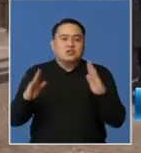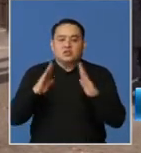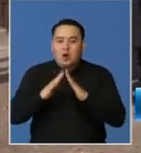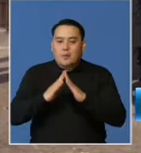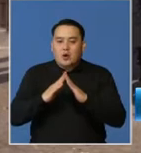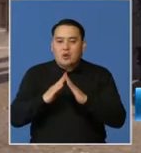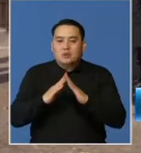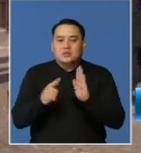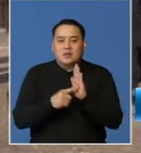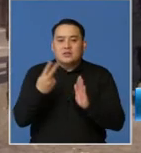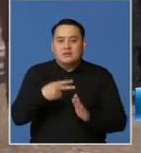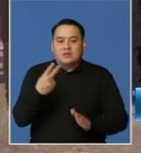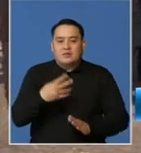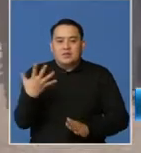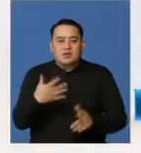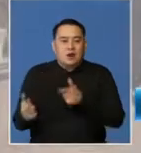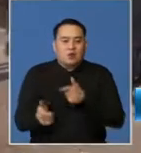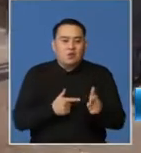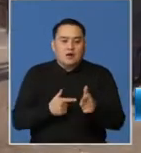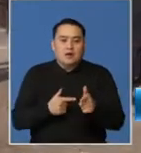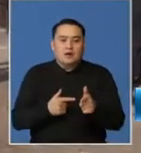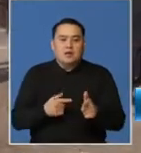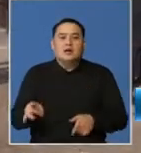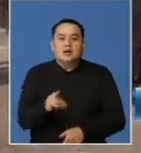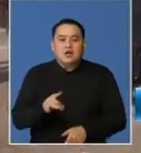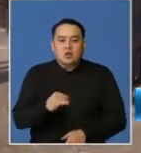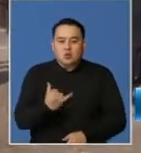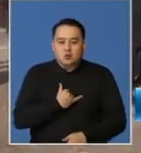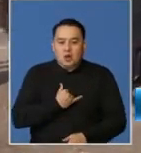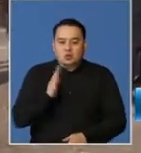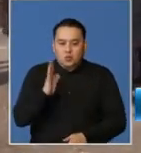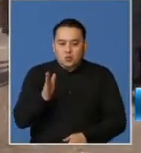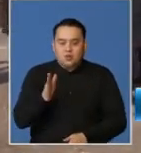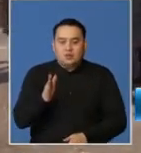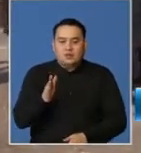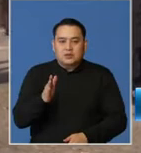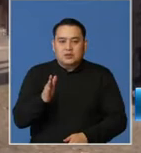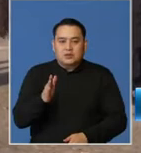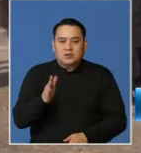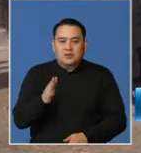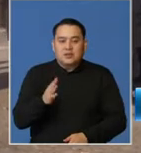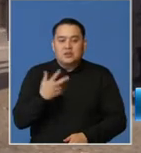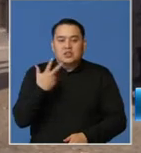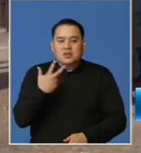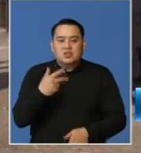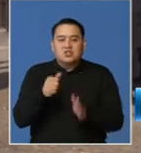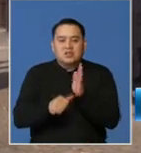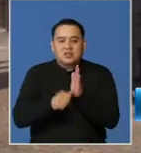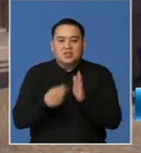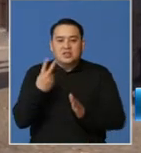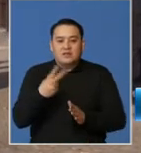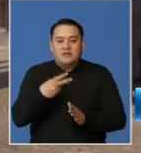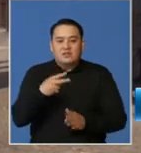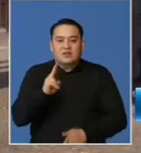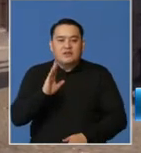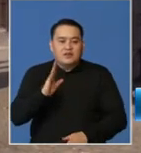по 7-25 у нас готовы, построены. Да, здесь микрорайон будет, у нас здесь предусмотрено 3 60-квартирных и 6